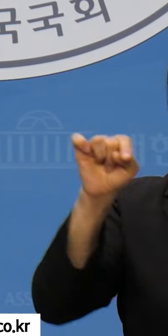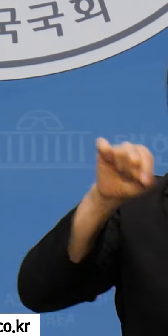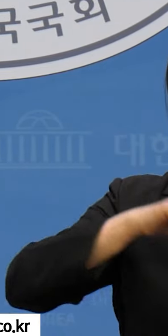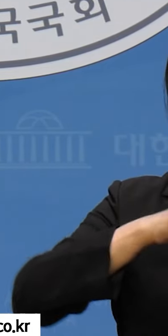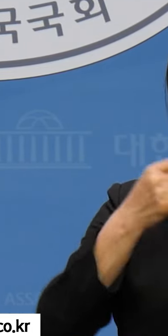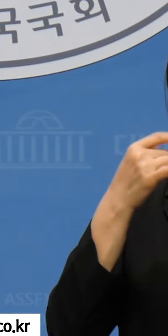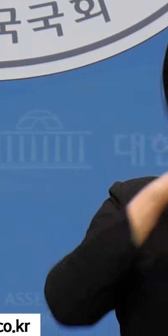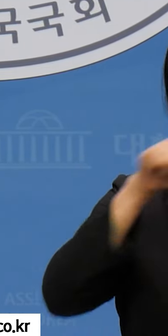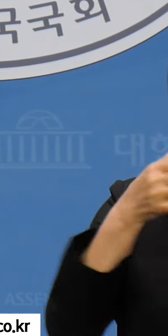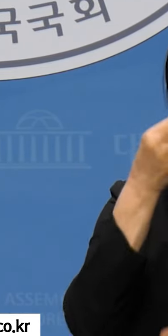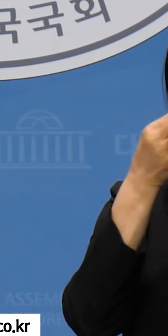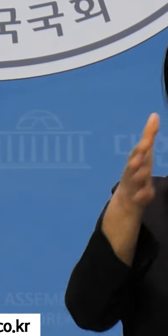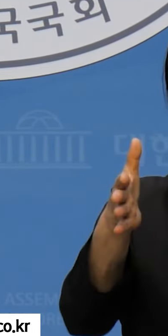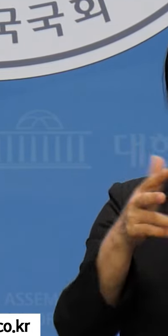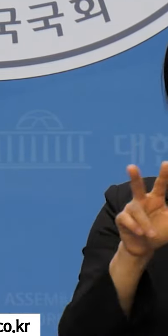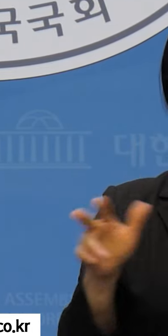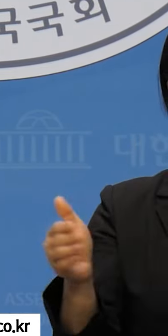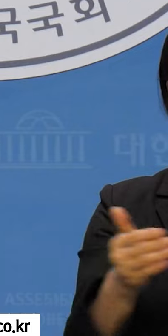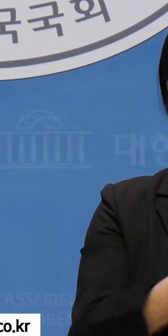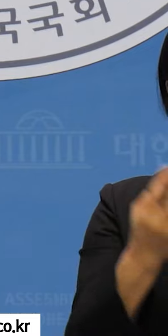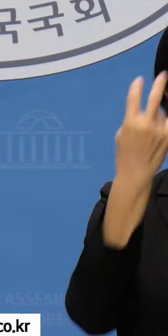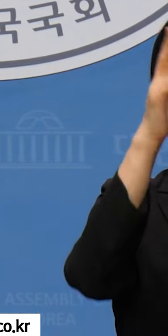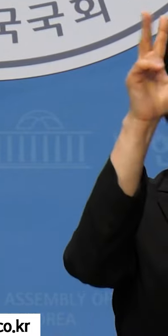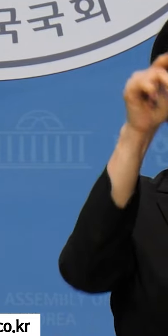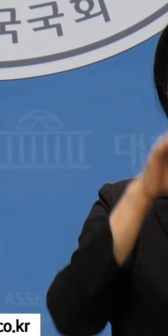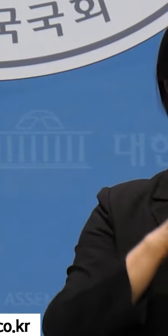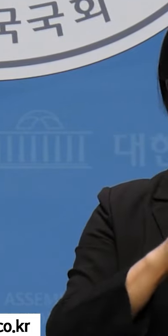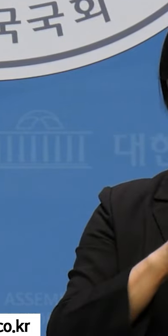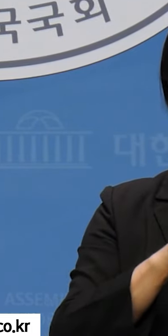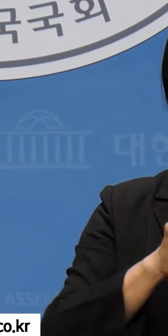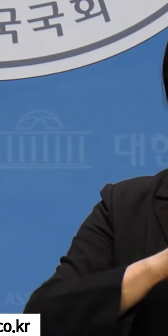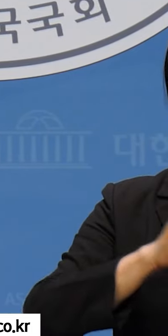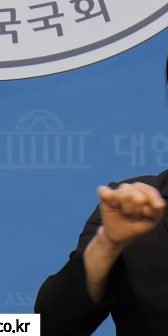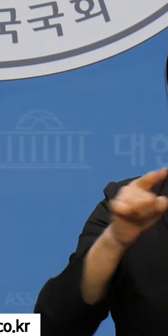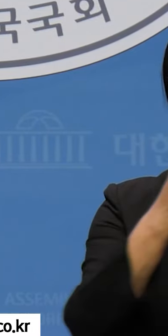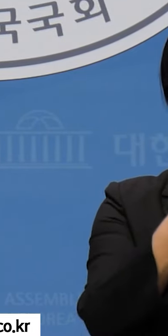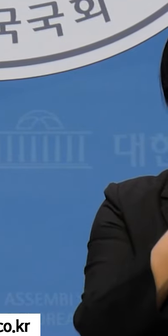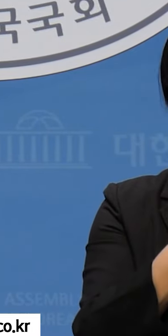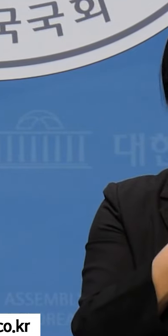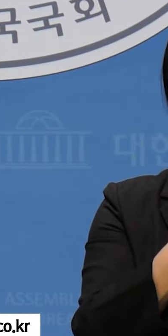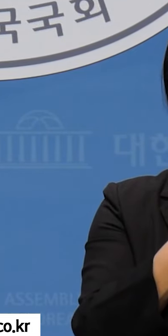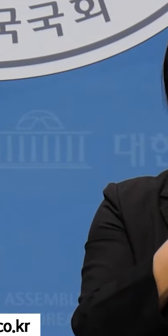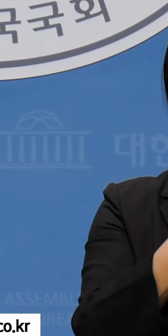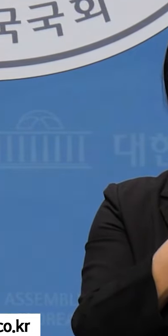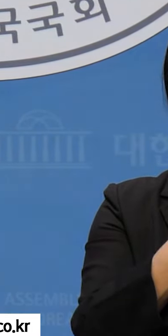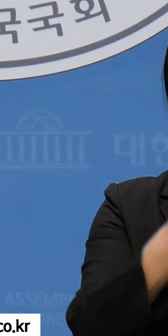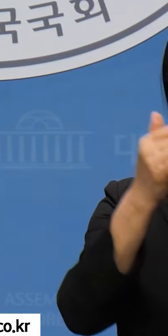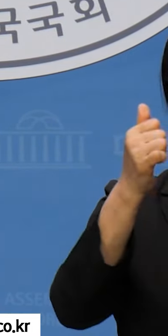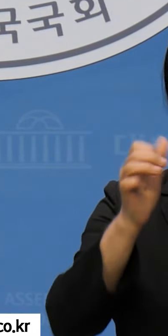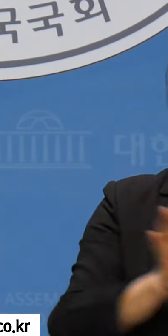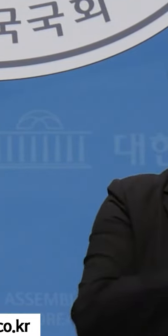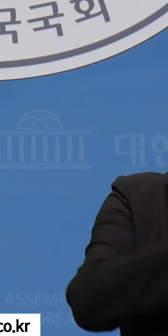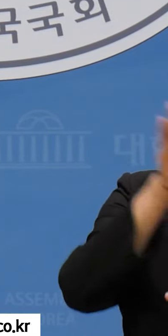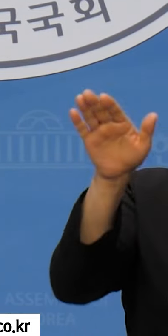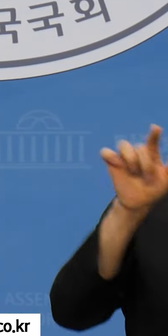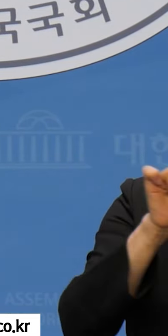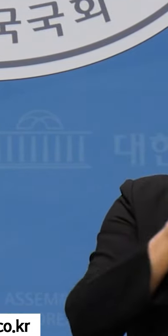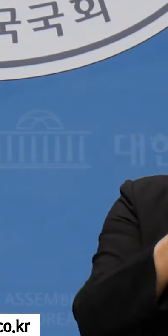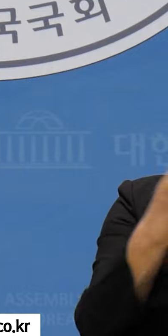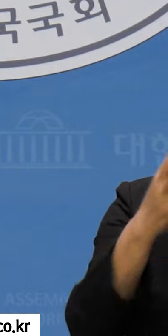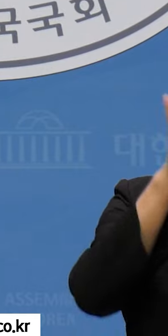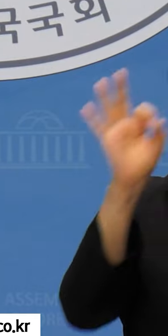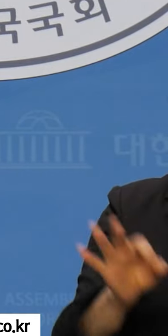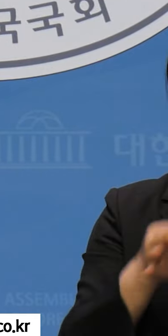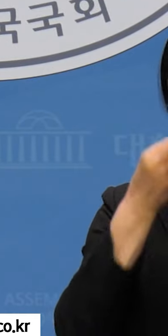국정운영을 보여줬고 지금까지 검찰을 통한 정치 보복과 경제성장률